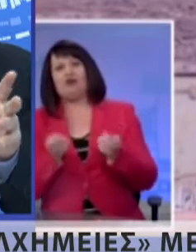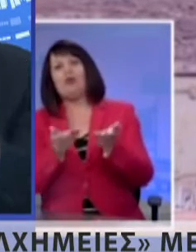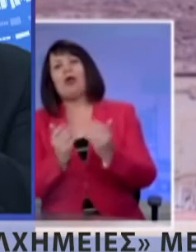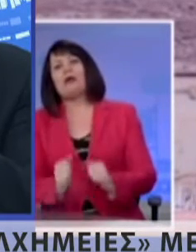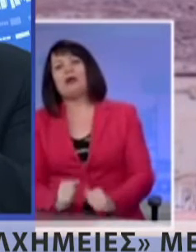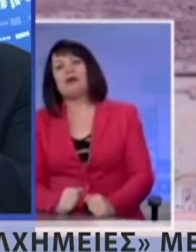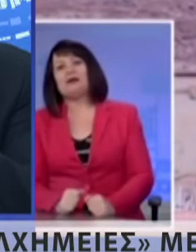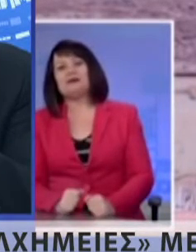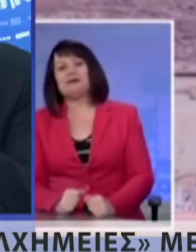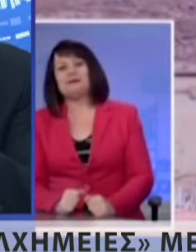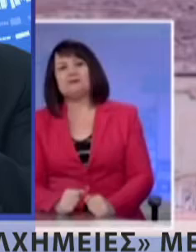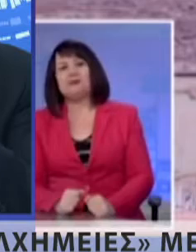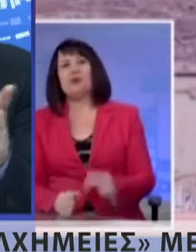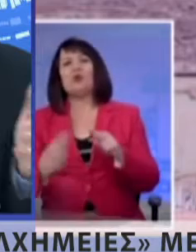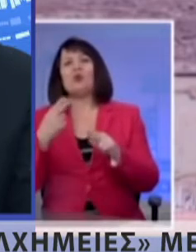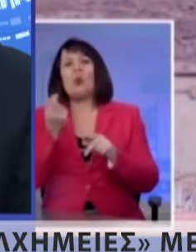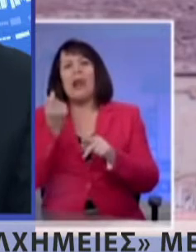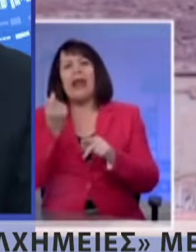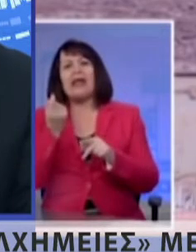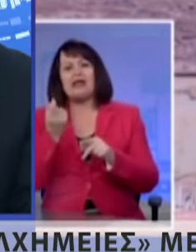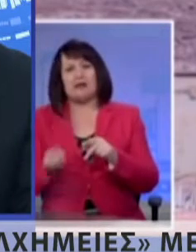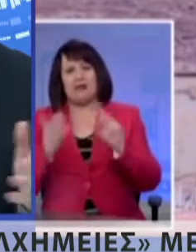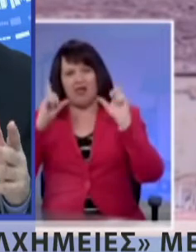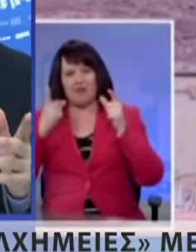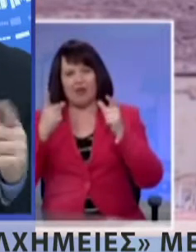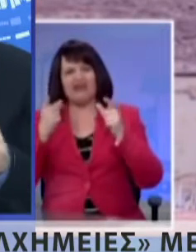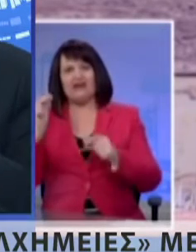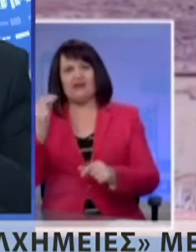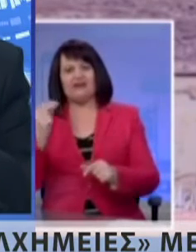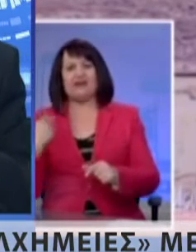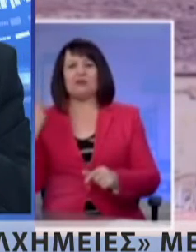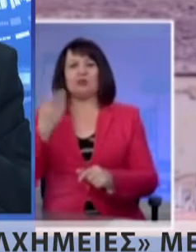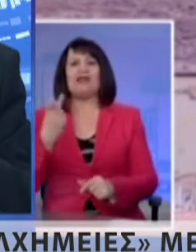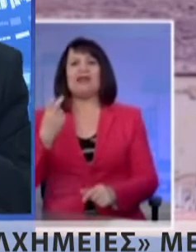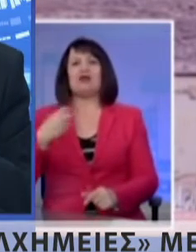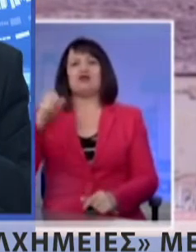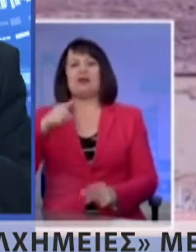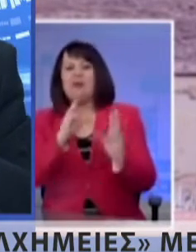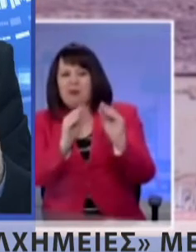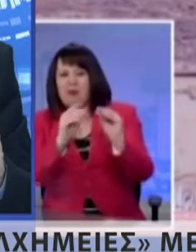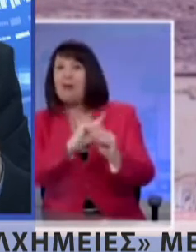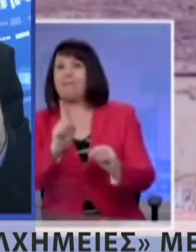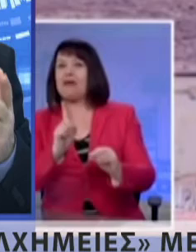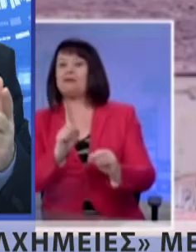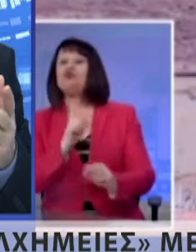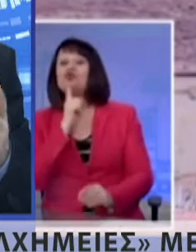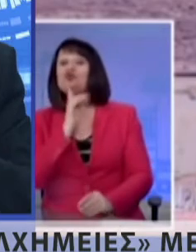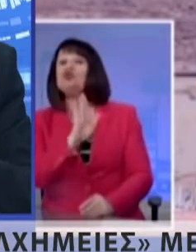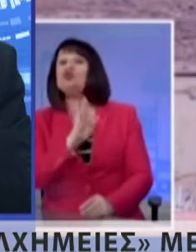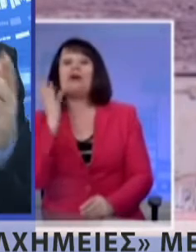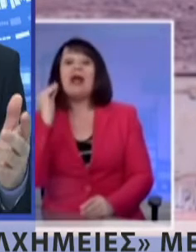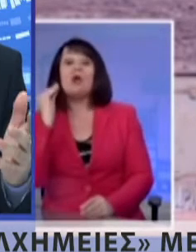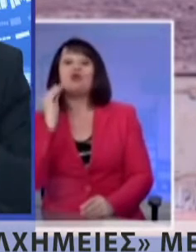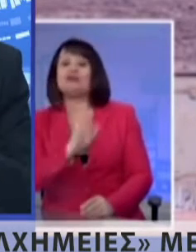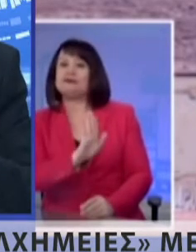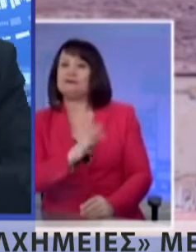μάλλον θα δώσουν την δυνατότητα οι κοινοβουλευτικές ομάδες στη Βουλή να μην απαιτούν 10 βουλευτές, αλλά να είναι